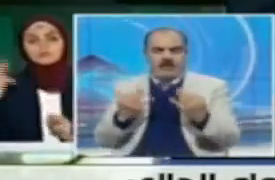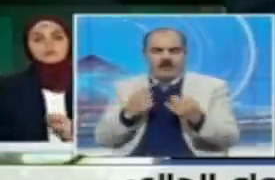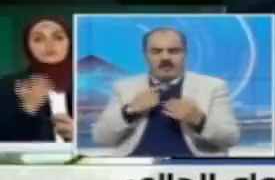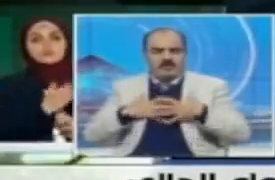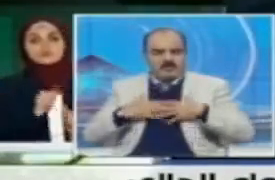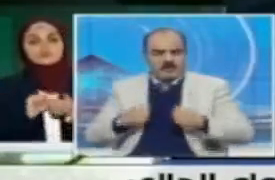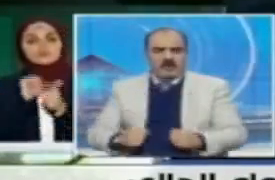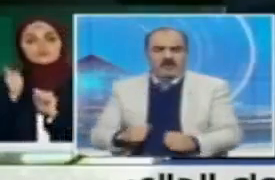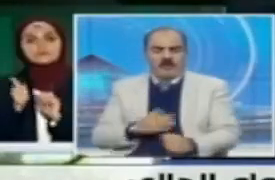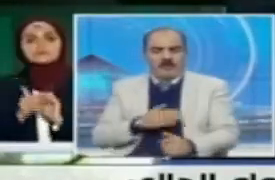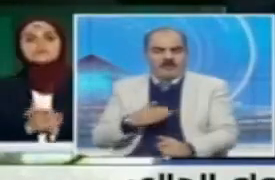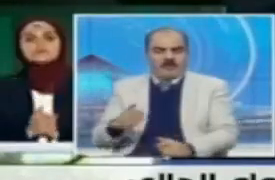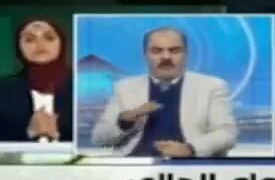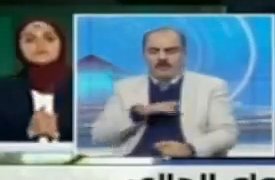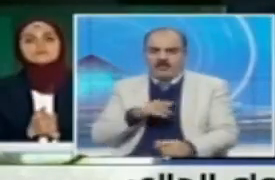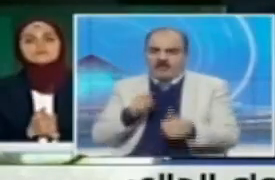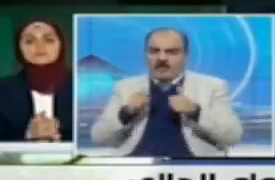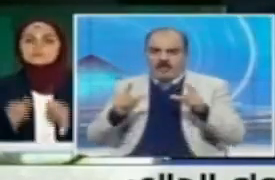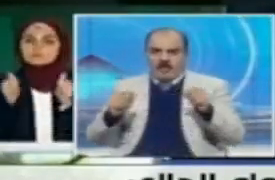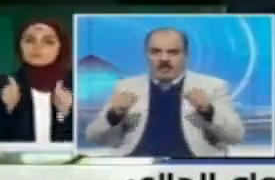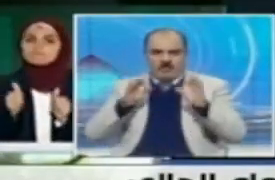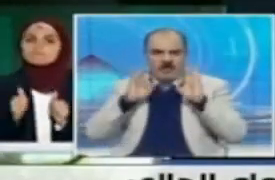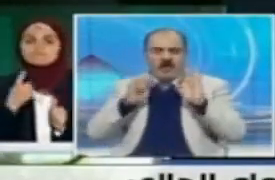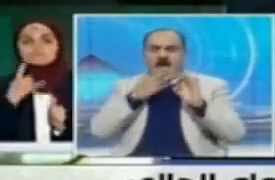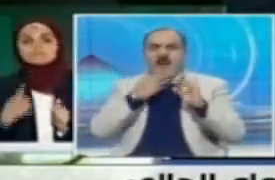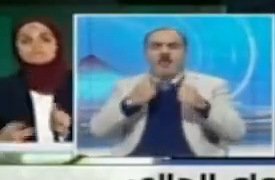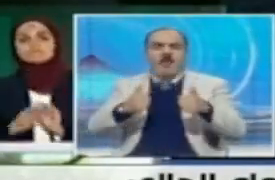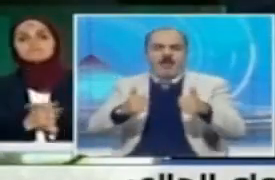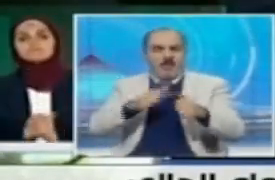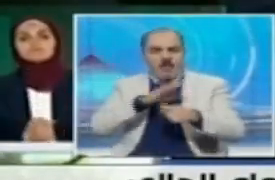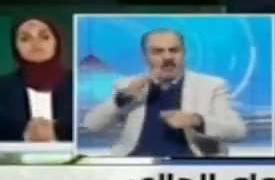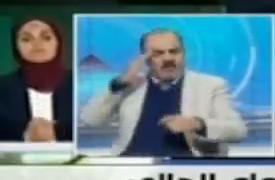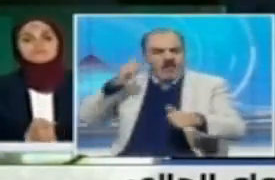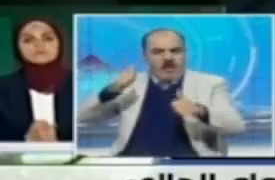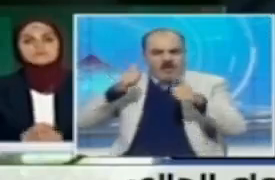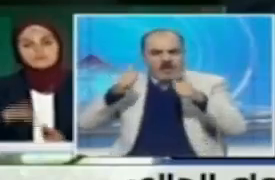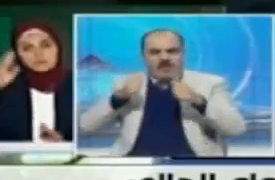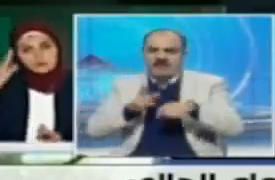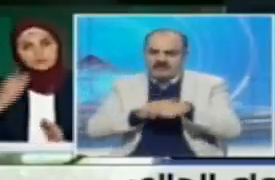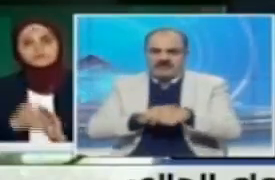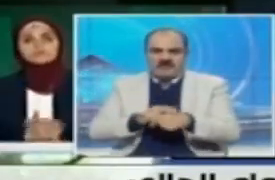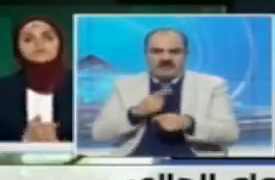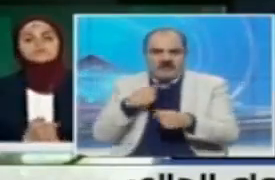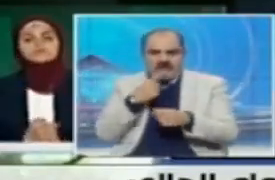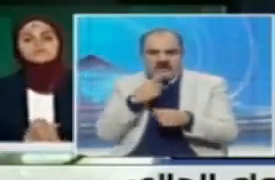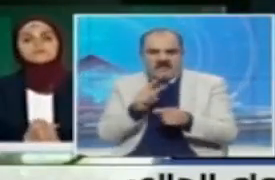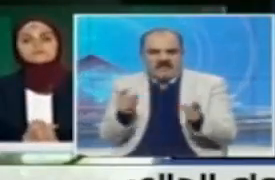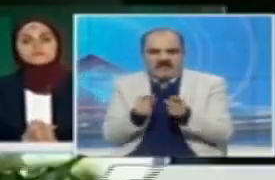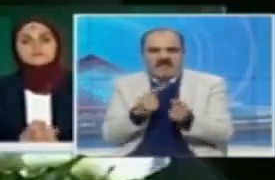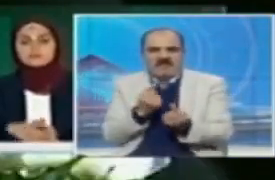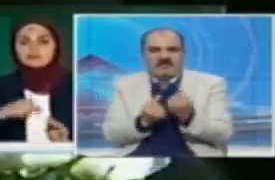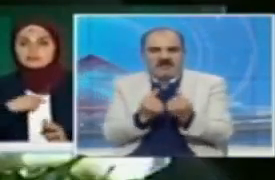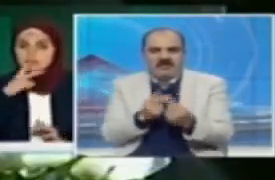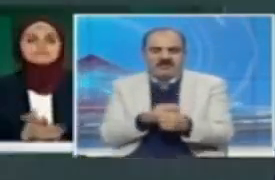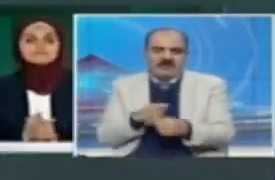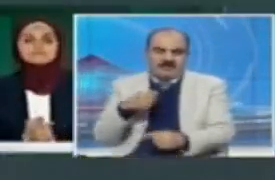الصحية كله زي الفل وكله محل تقدير ودعم مننا، لكن أنا بتكلم على الزراعة